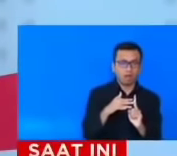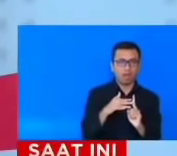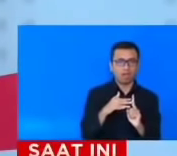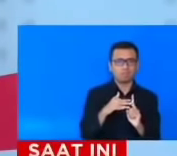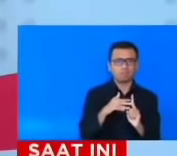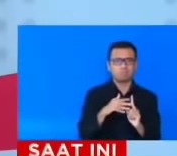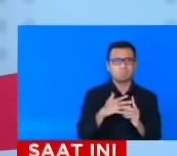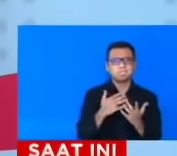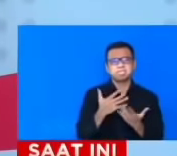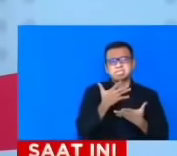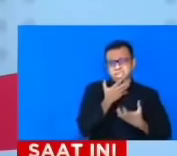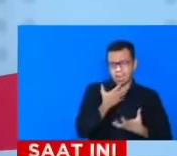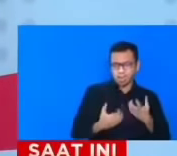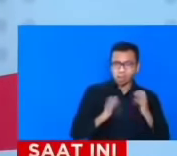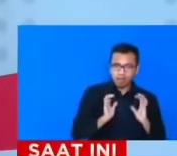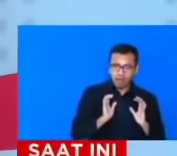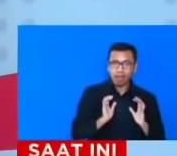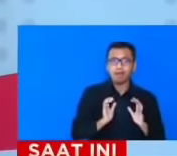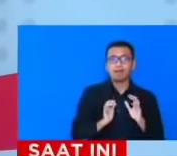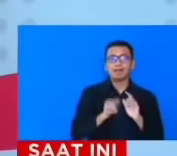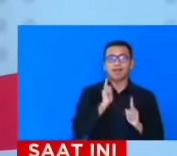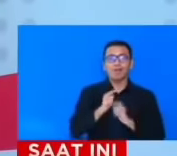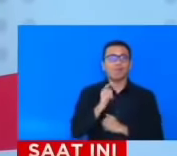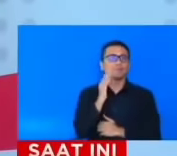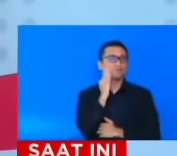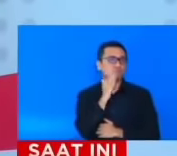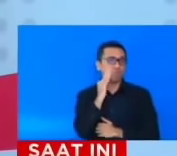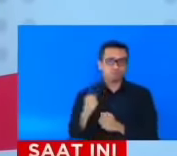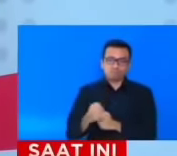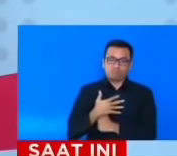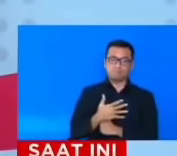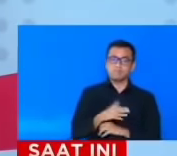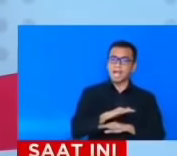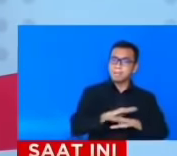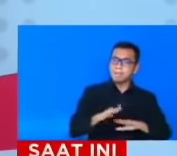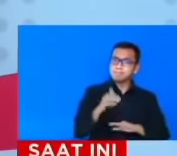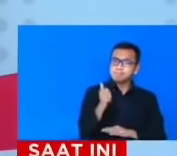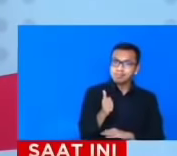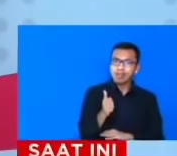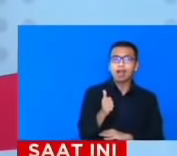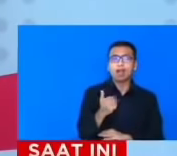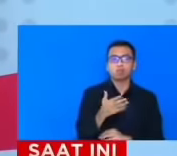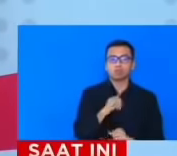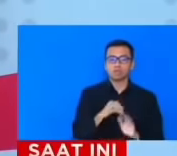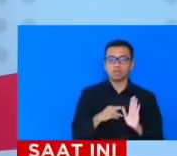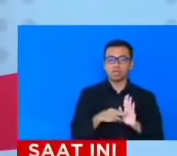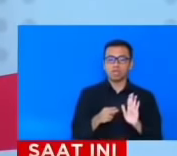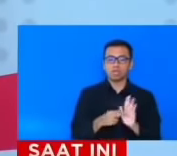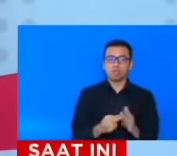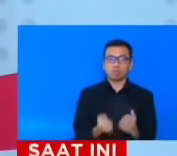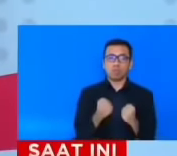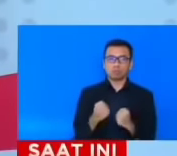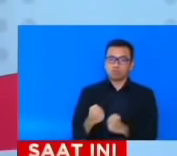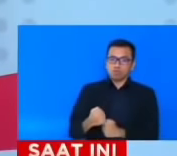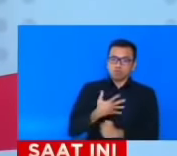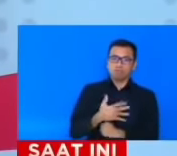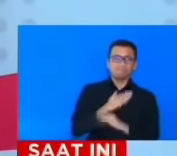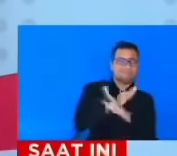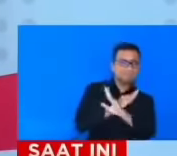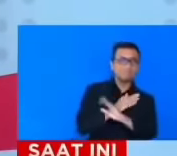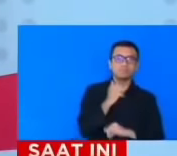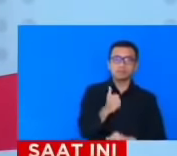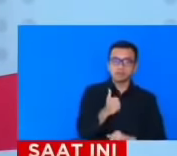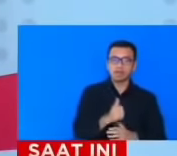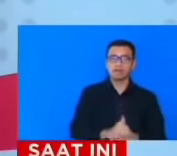muda, dibanding dengan yang status imunitasnya baik. Oleh karena itu, tidak henti-hentinya kami